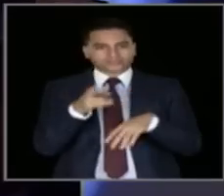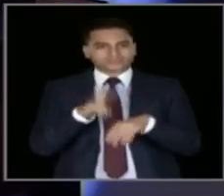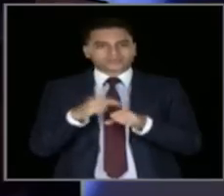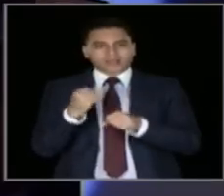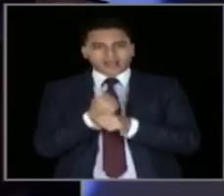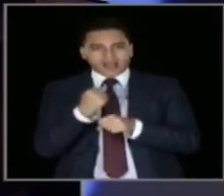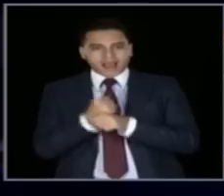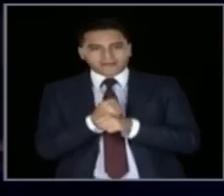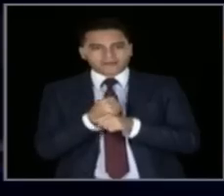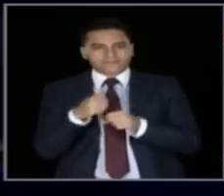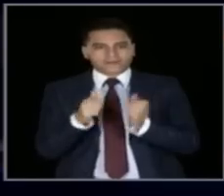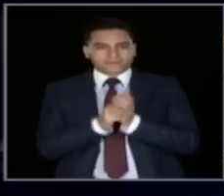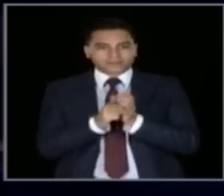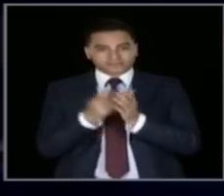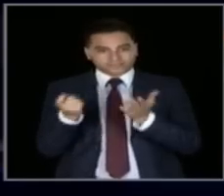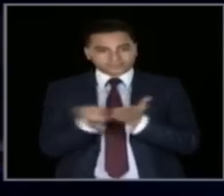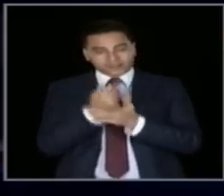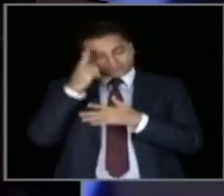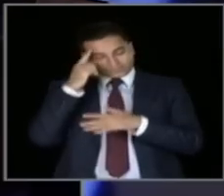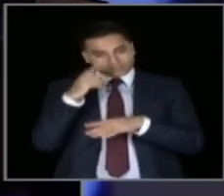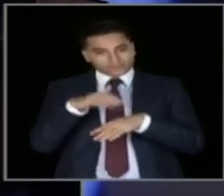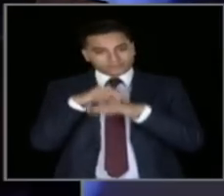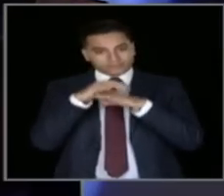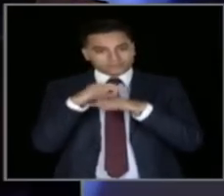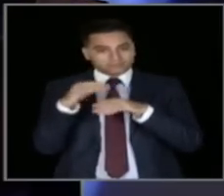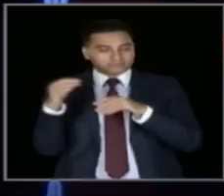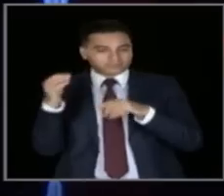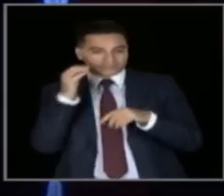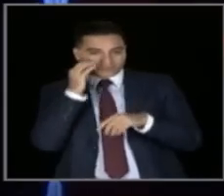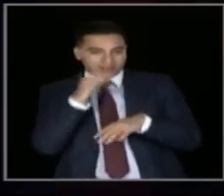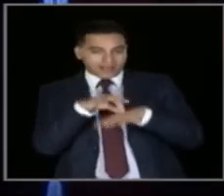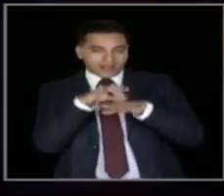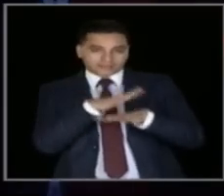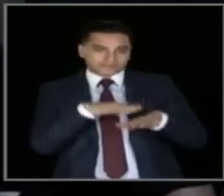عن بعد. رسالتك وصلت يا مفين، بشكرك، شكرا.